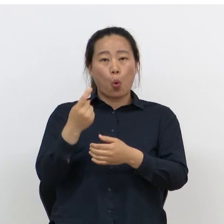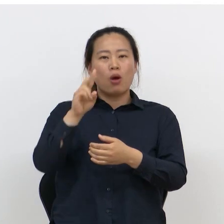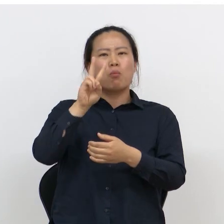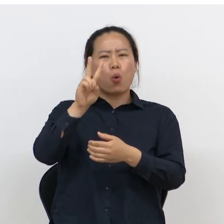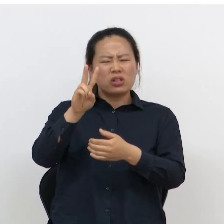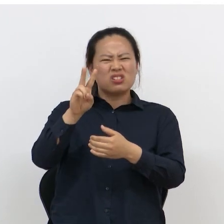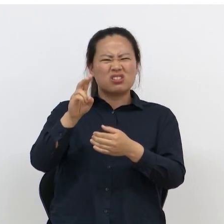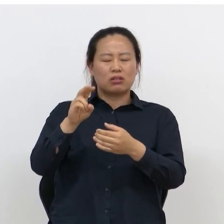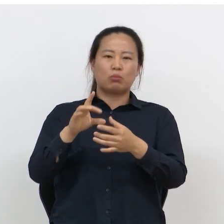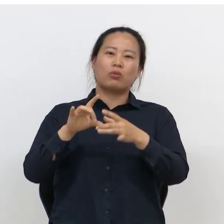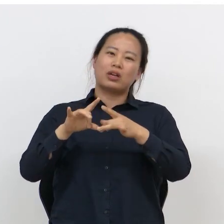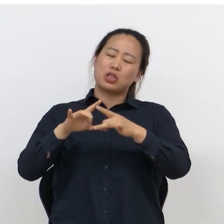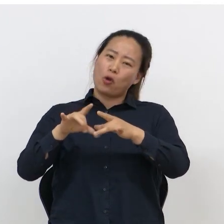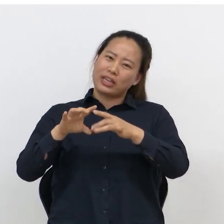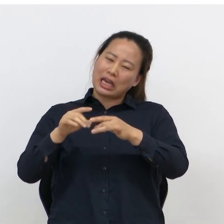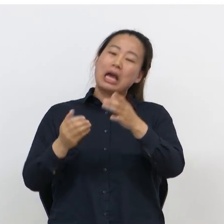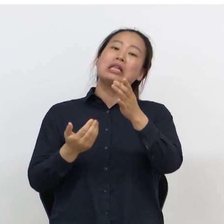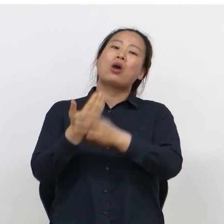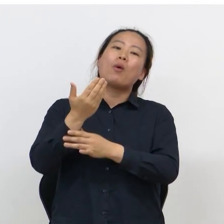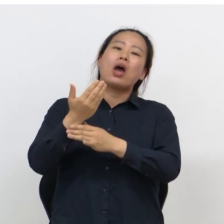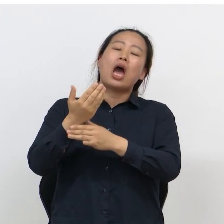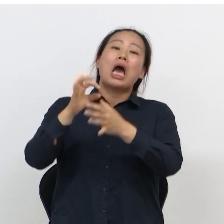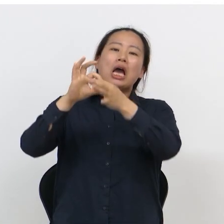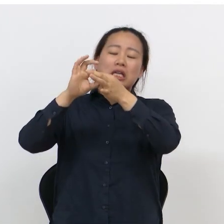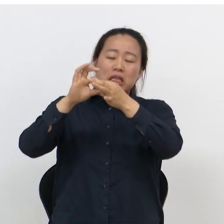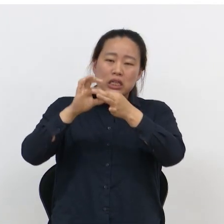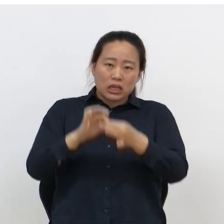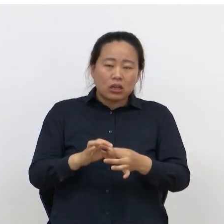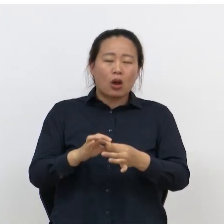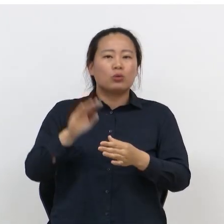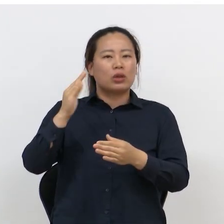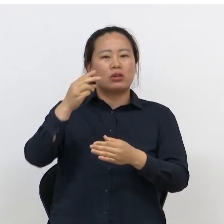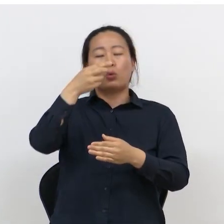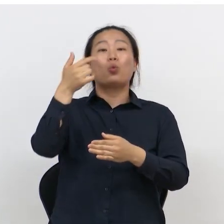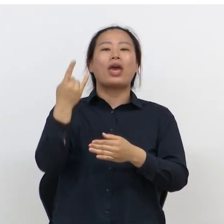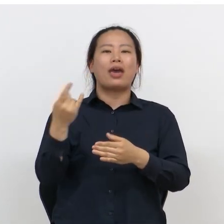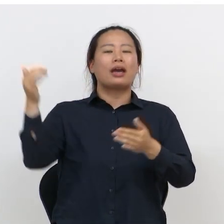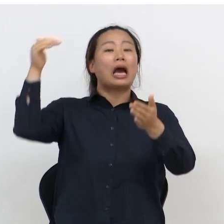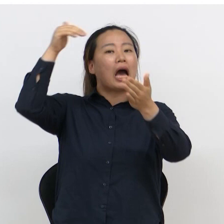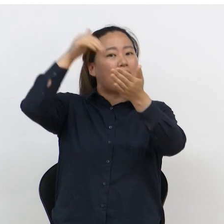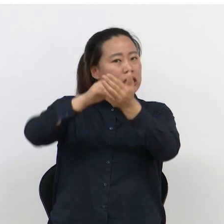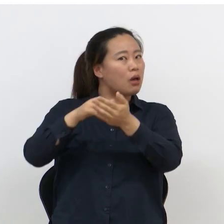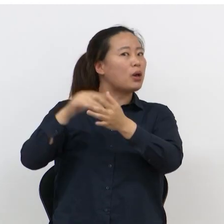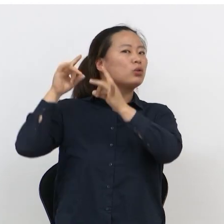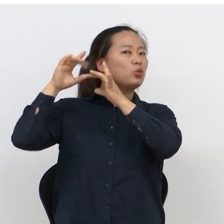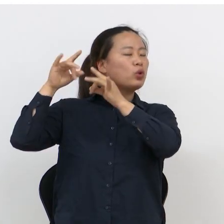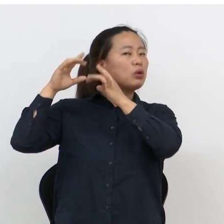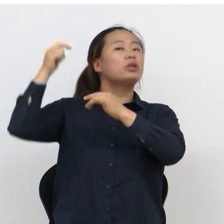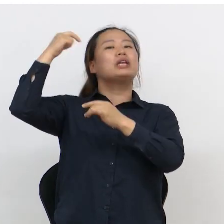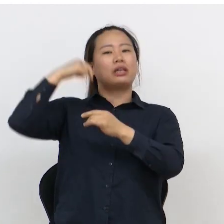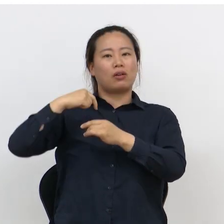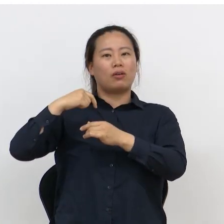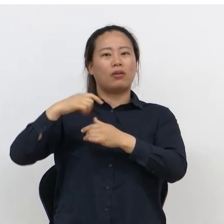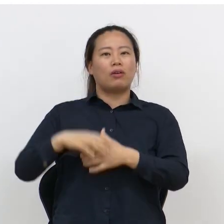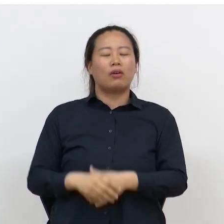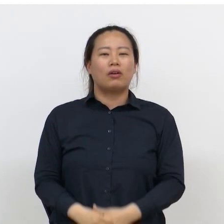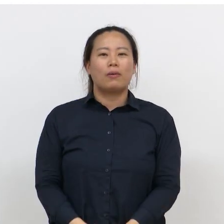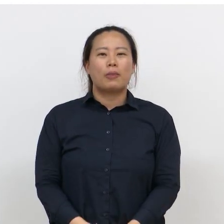전기가 생기고 이것이 신경을 타고 대뇌까지 가면 이게 소리다 하고 우리가 인지하게 되는 것이죠.